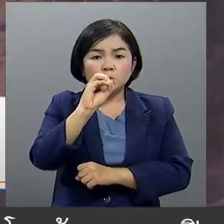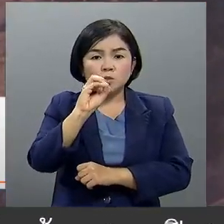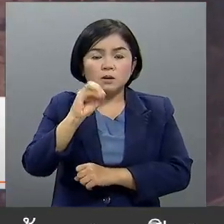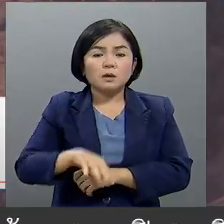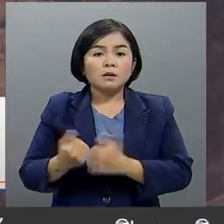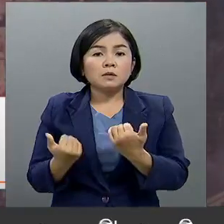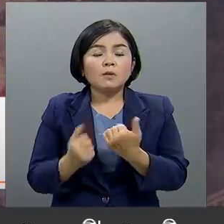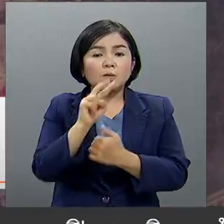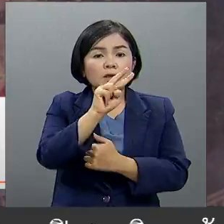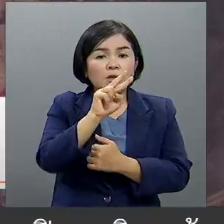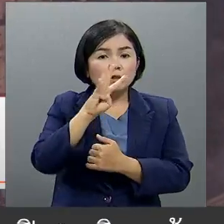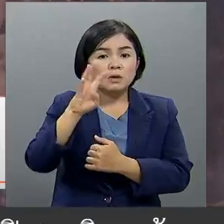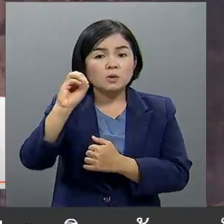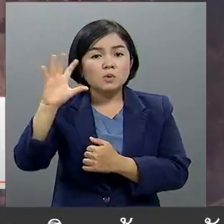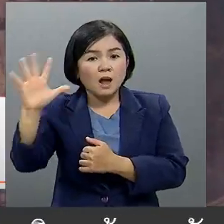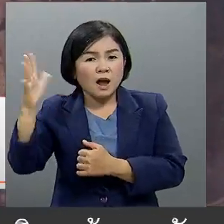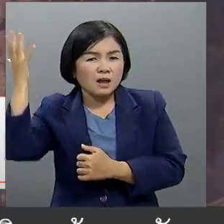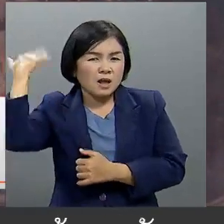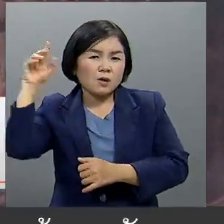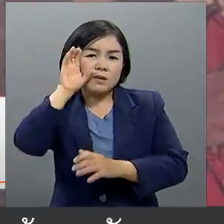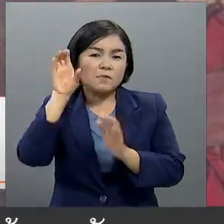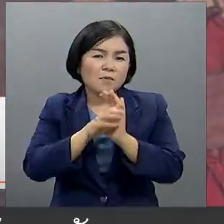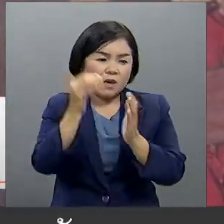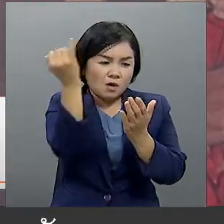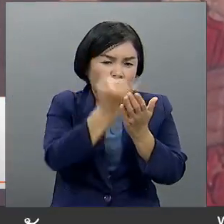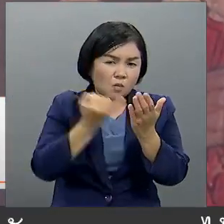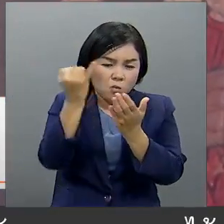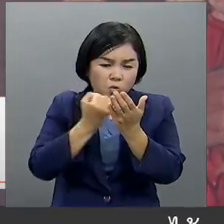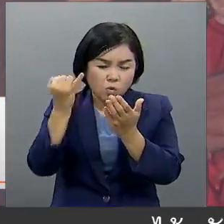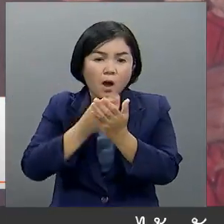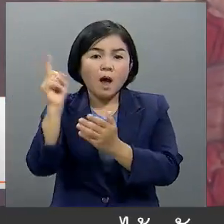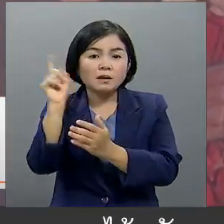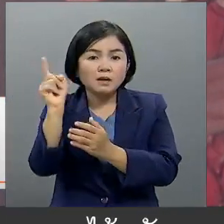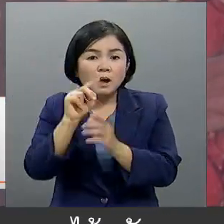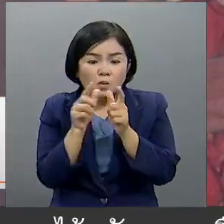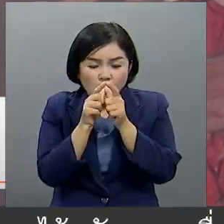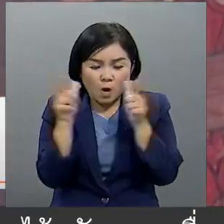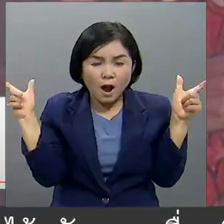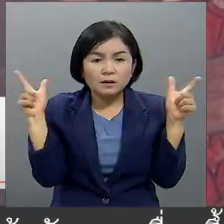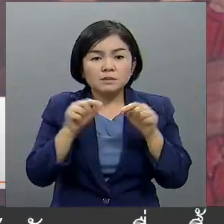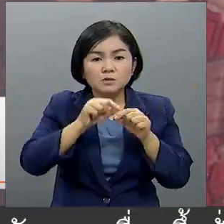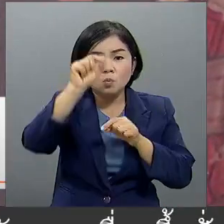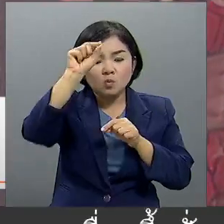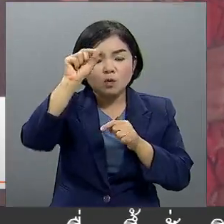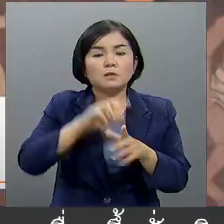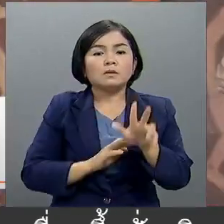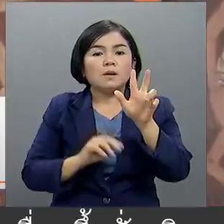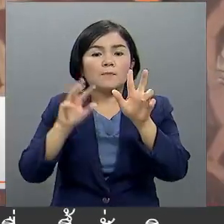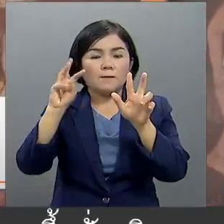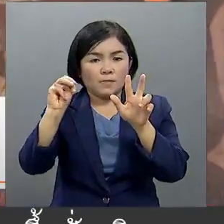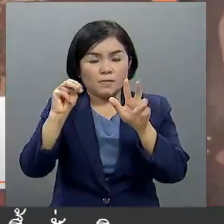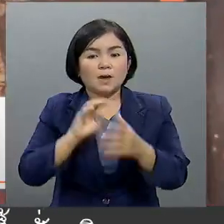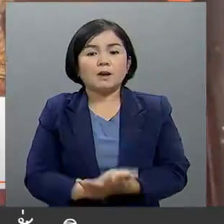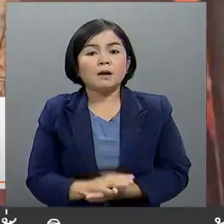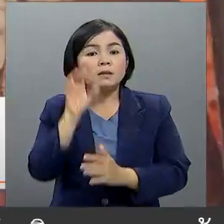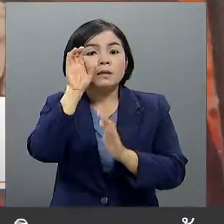บนแผ่นไม้ฝาผนังของหอสวดมนต์มีขนาดความกว้างประมาณ5เมตรและสูงประมาณ3เมตรครับ ภาพเขียนจิตรกรรมฝา